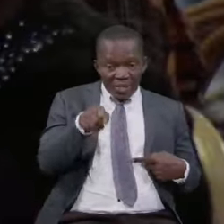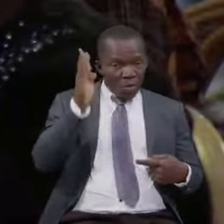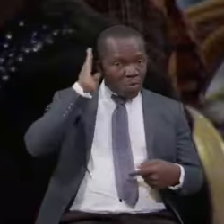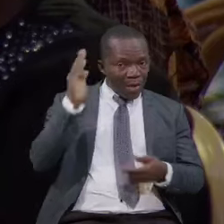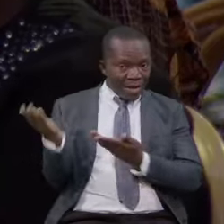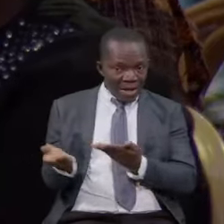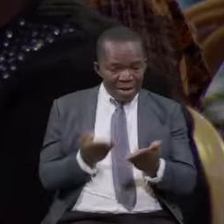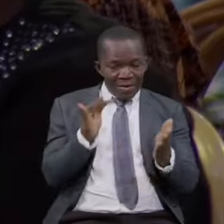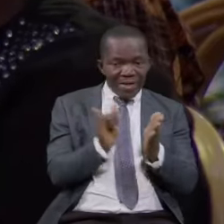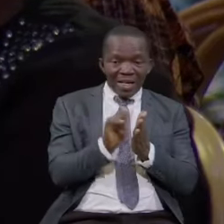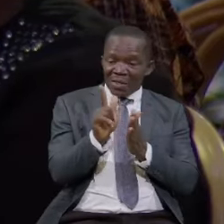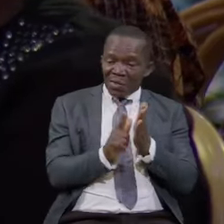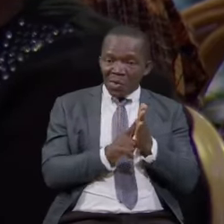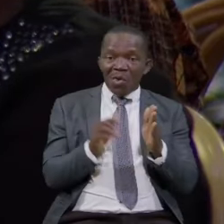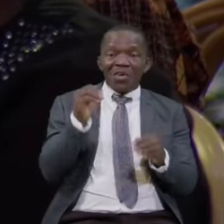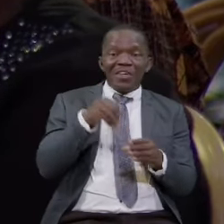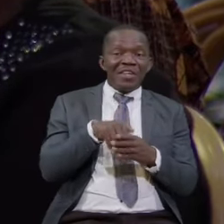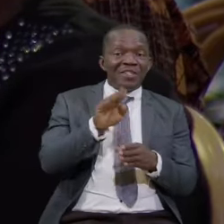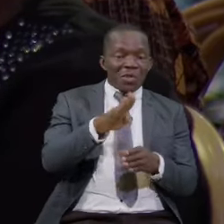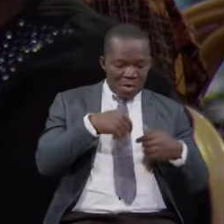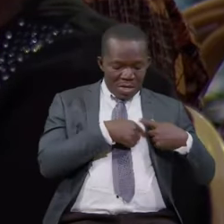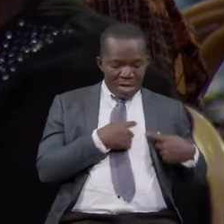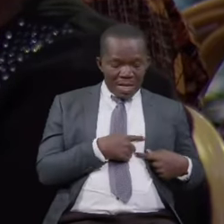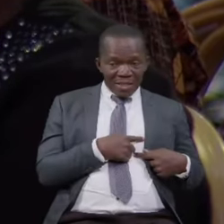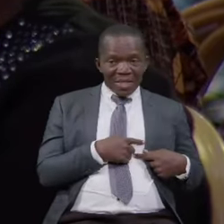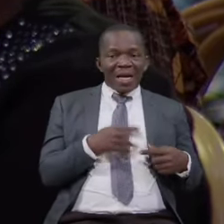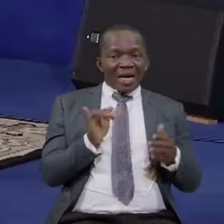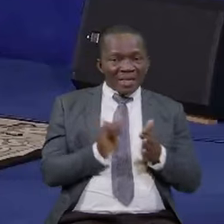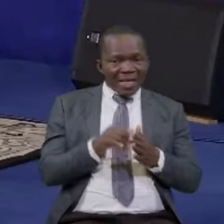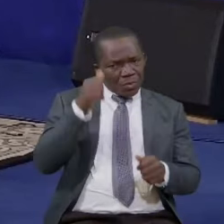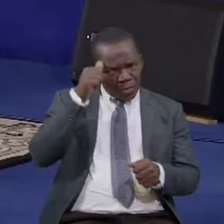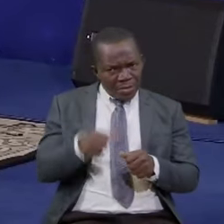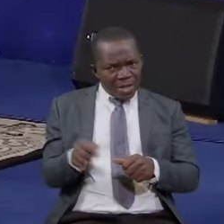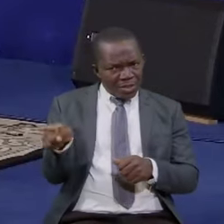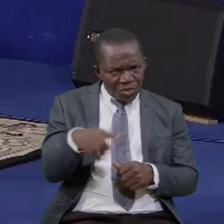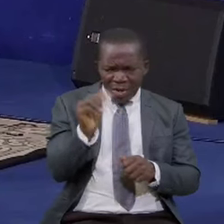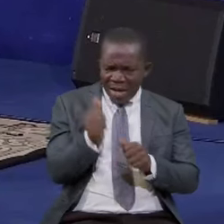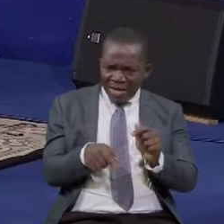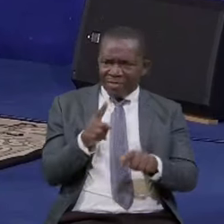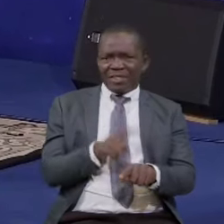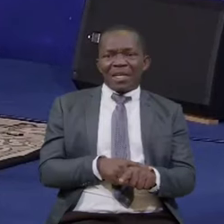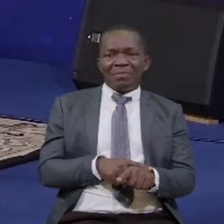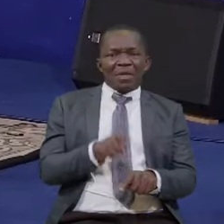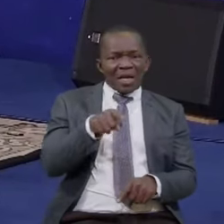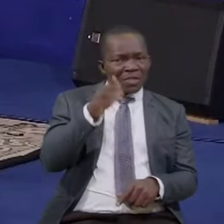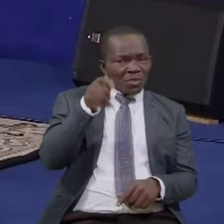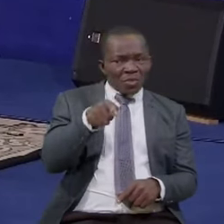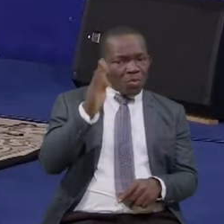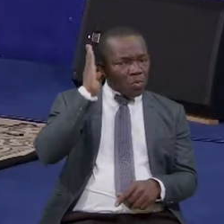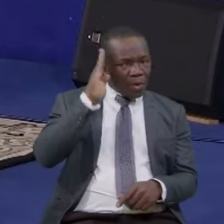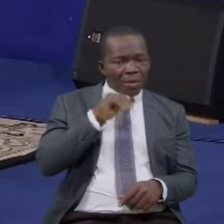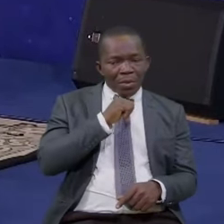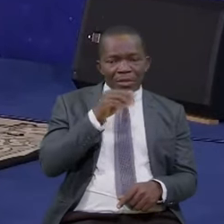lecteur ta conscience te rappelle regarde tes loi regarde tes loi et tu ne peux pas dire viens oublier parce que c'est écrit dans ton